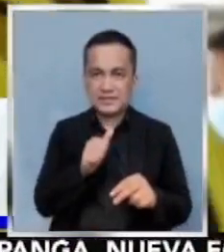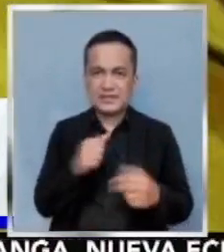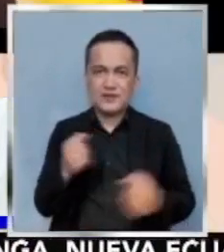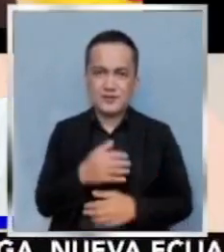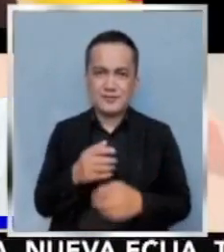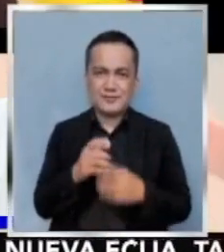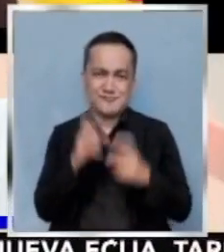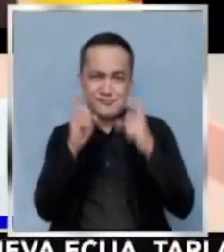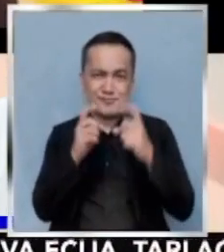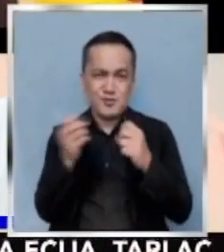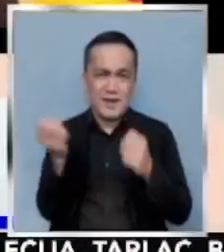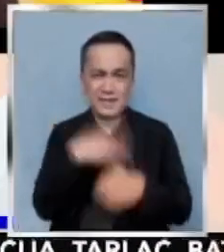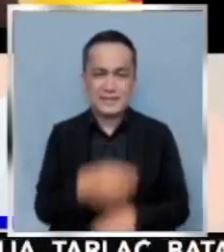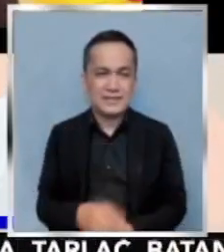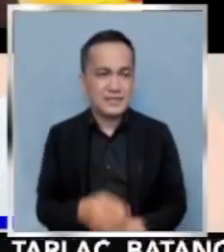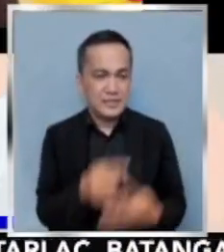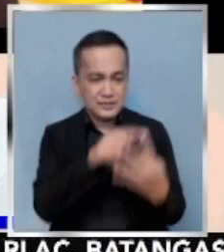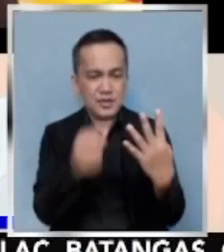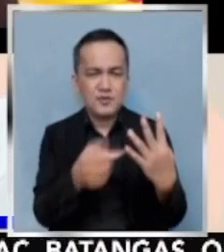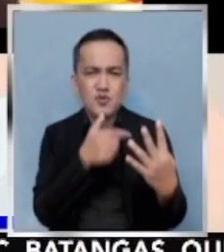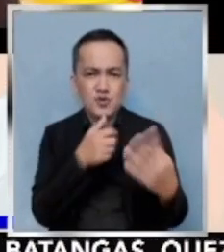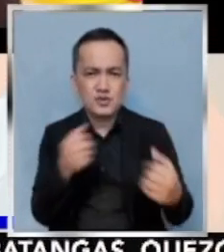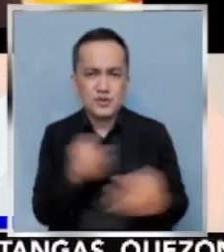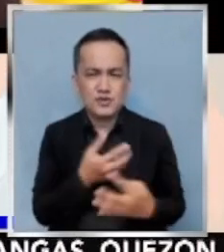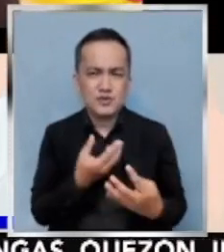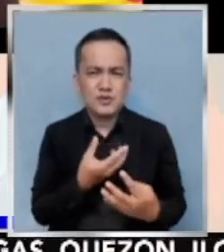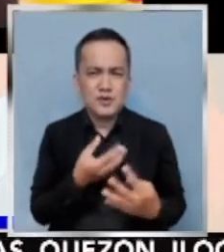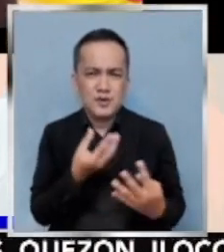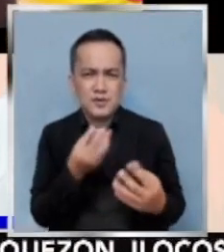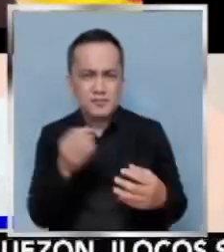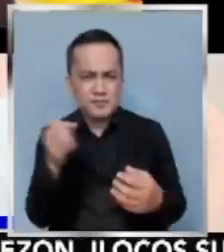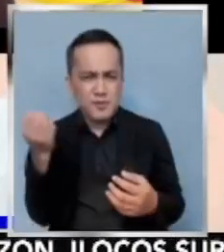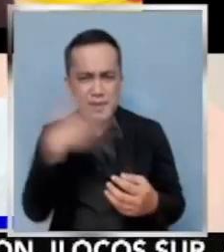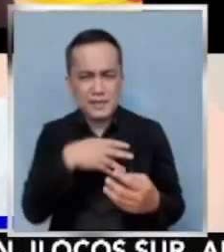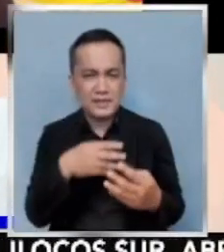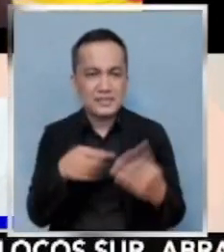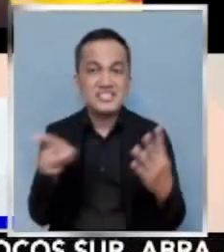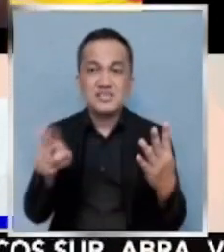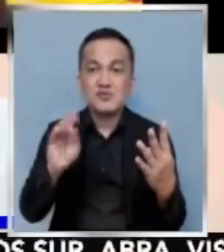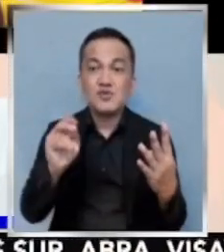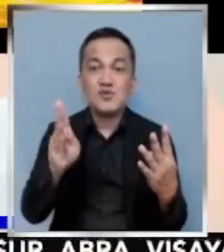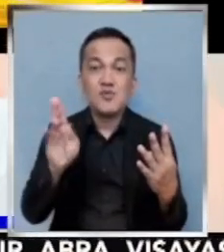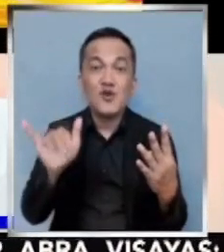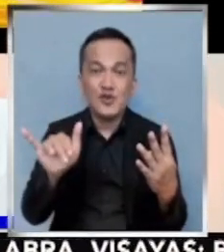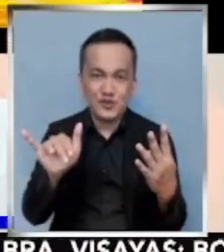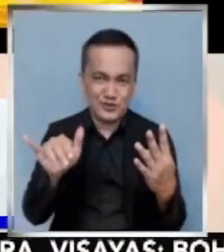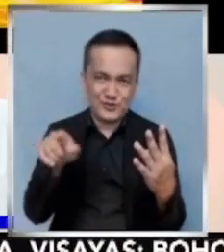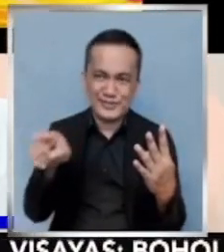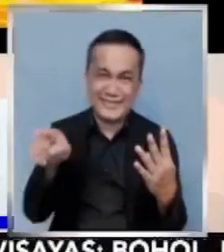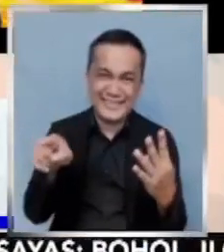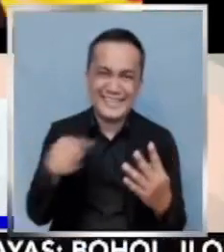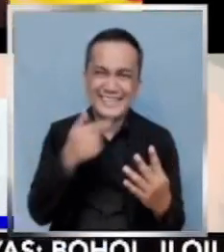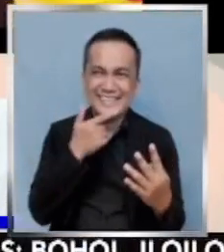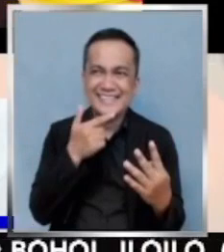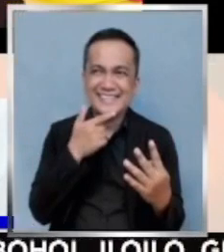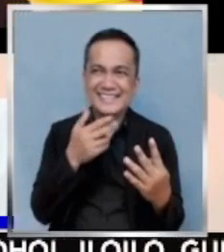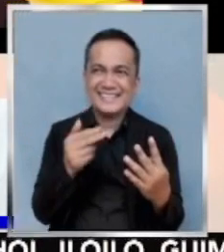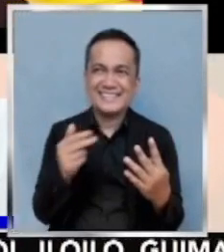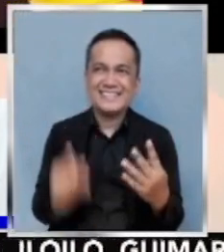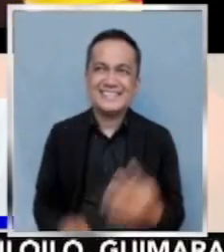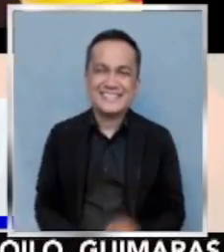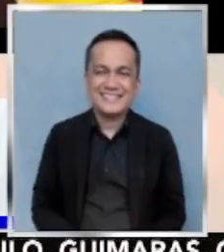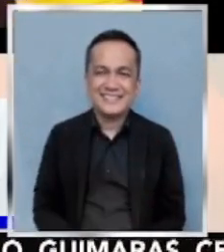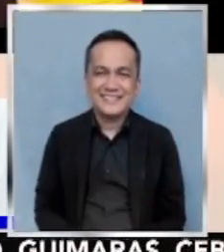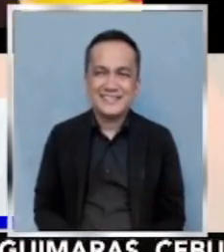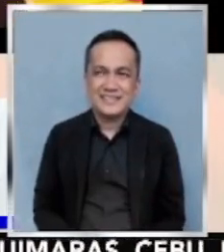sinong pinakatakot pumangit sa tingin mo? Buboy. Buboy. Kasi ako never, kasi sa